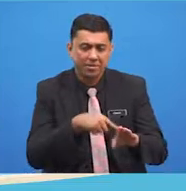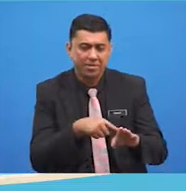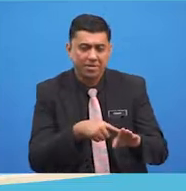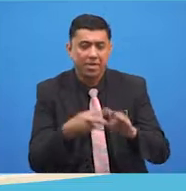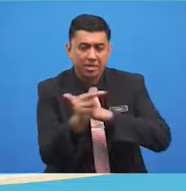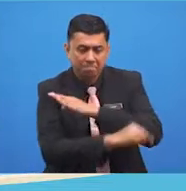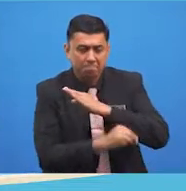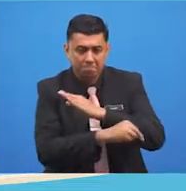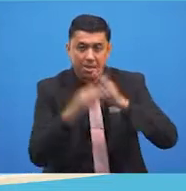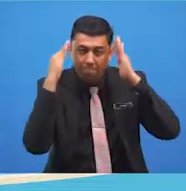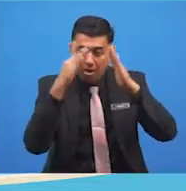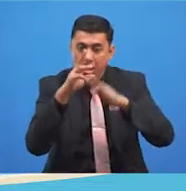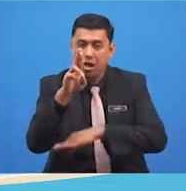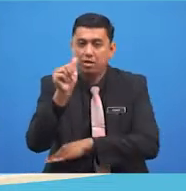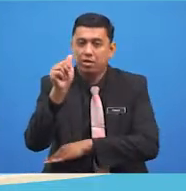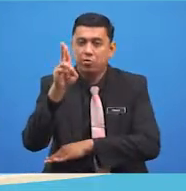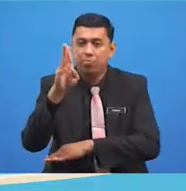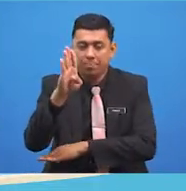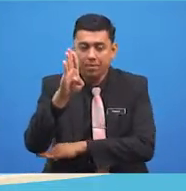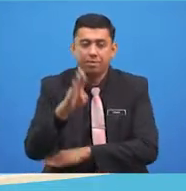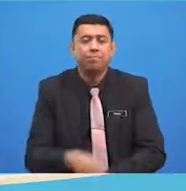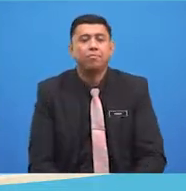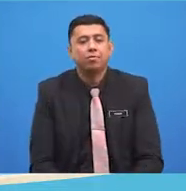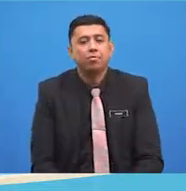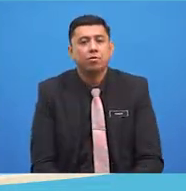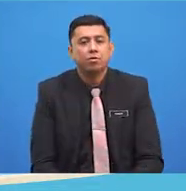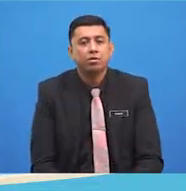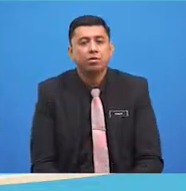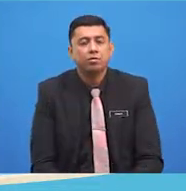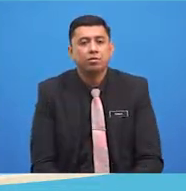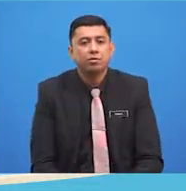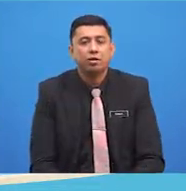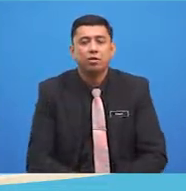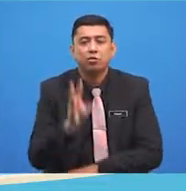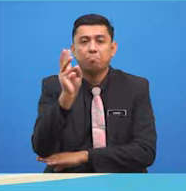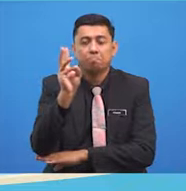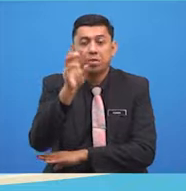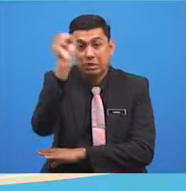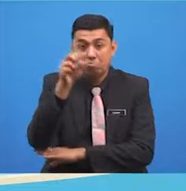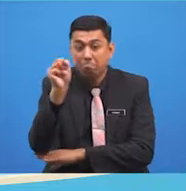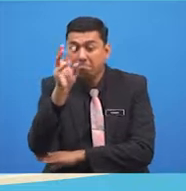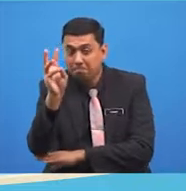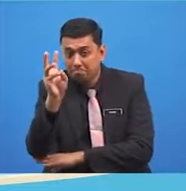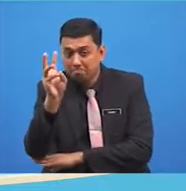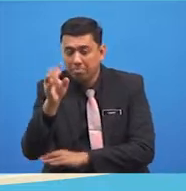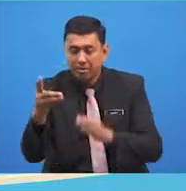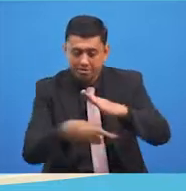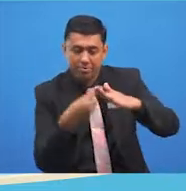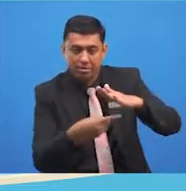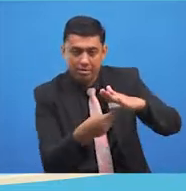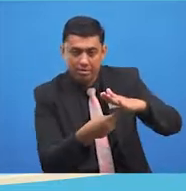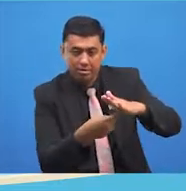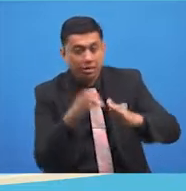negeri Pahang. Seterusnya, cuba murid-murid jawab soalan keenam. Berdasarkan